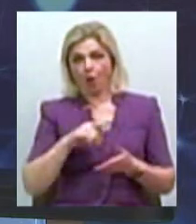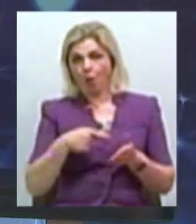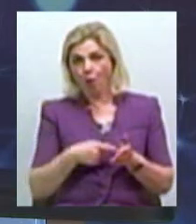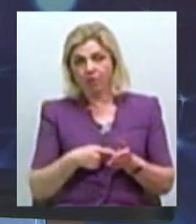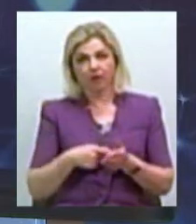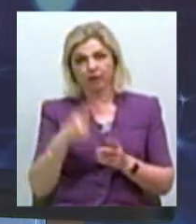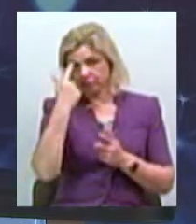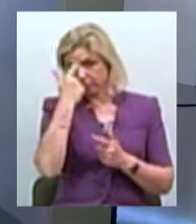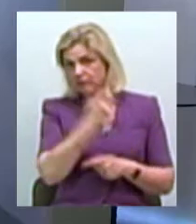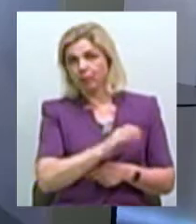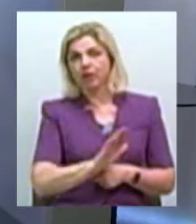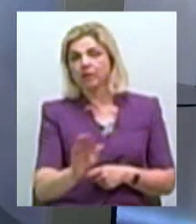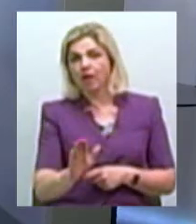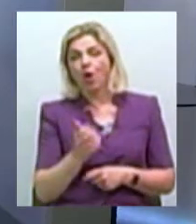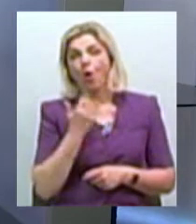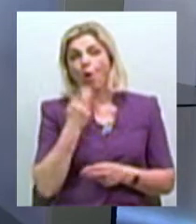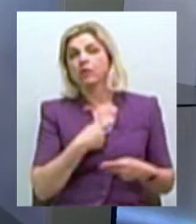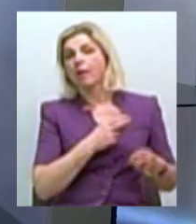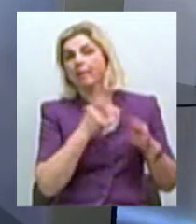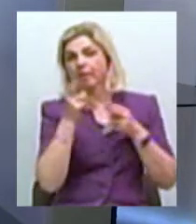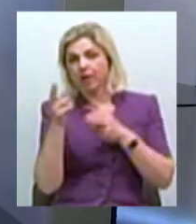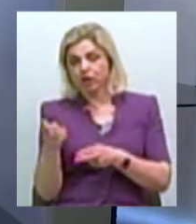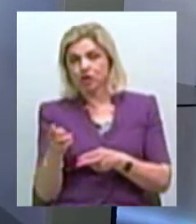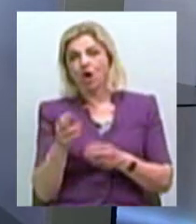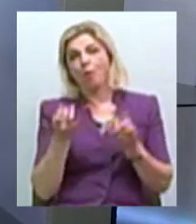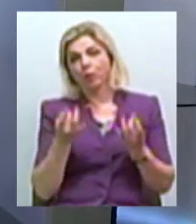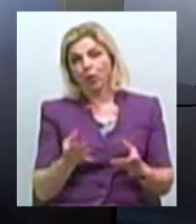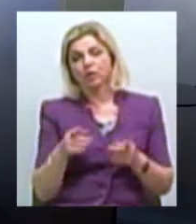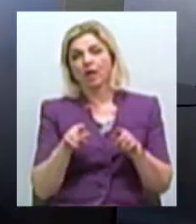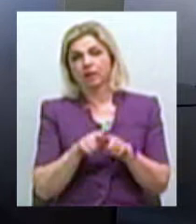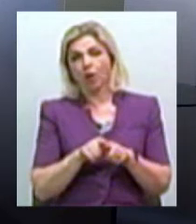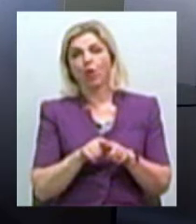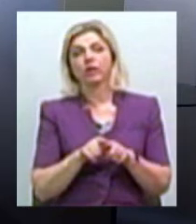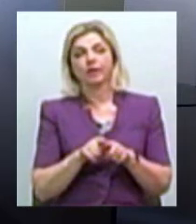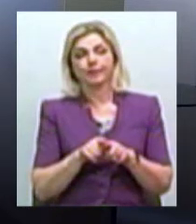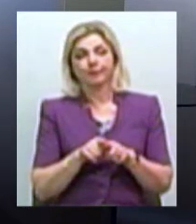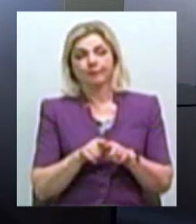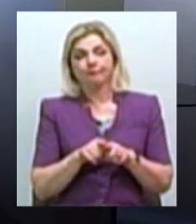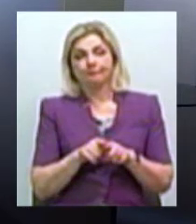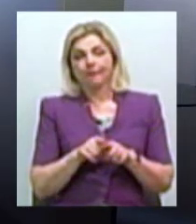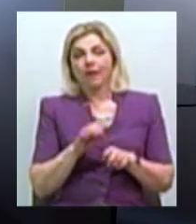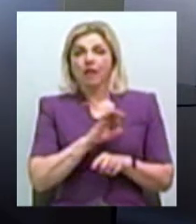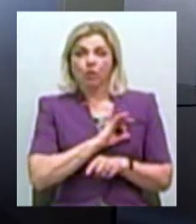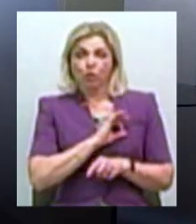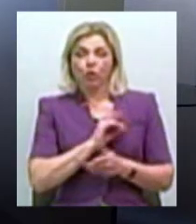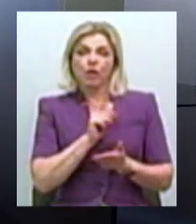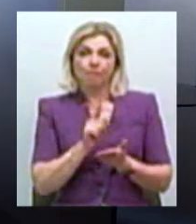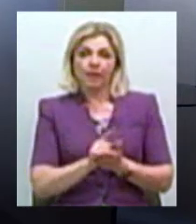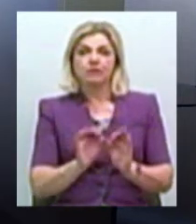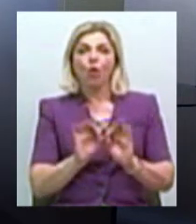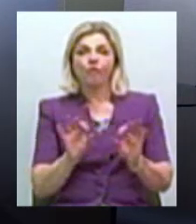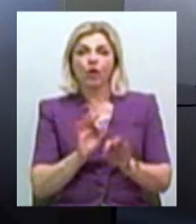передається. Відповідно, коли ми туди приїхали, приїжджали просто з такою правоосвітницькою місією, надати роз'яснення про